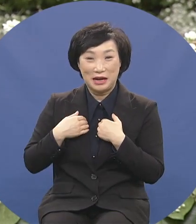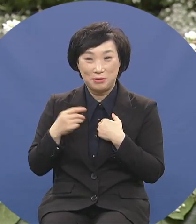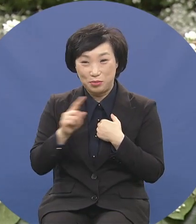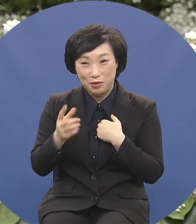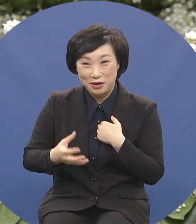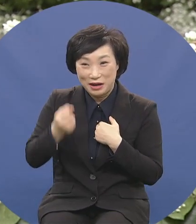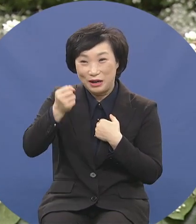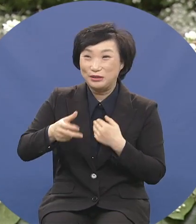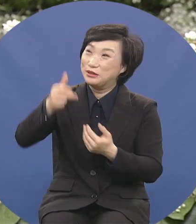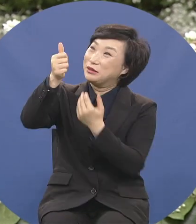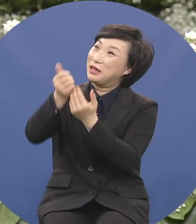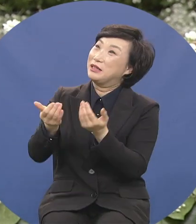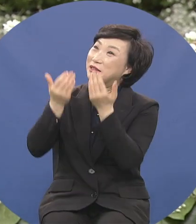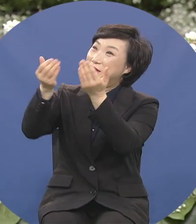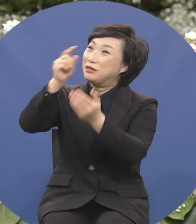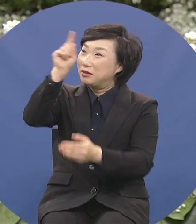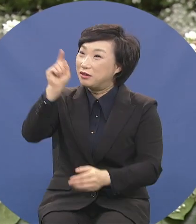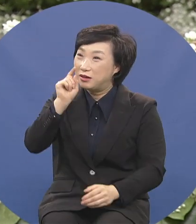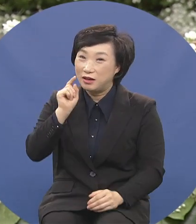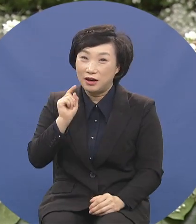무엇을 주님께 드리면서